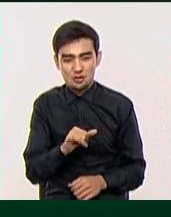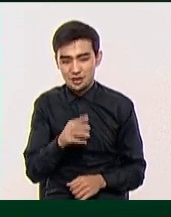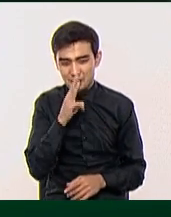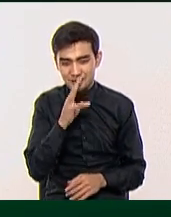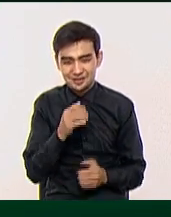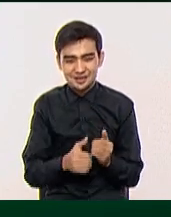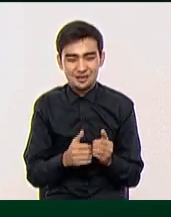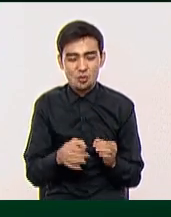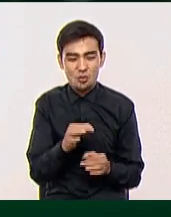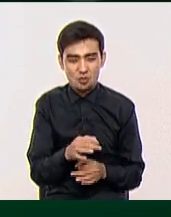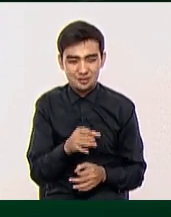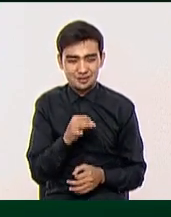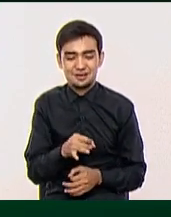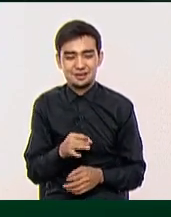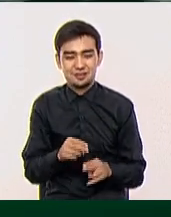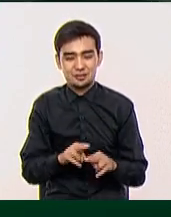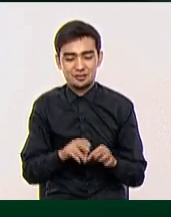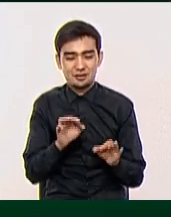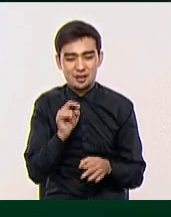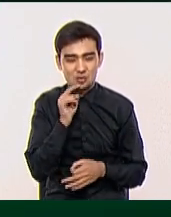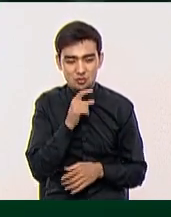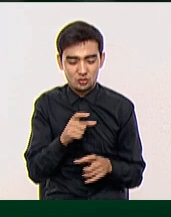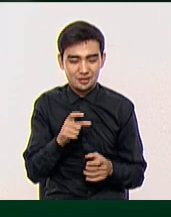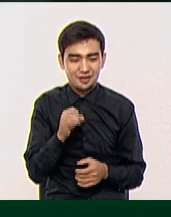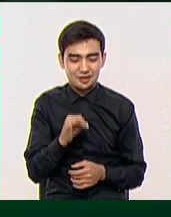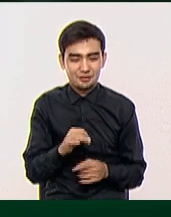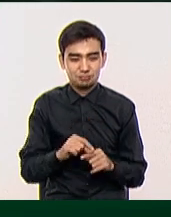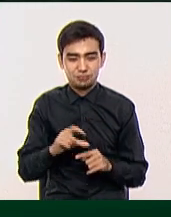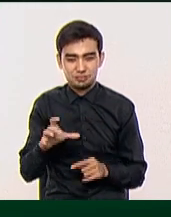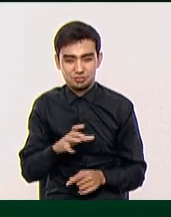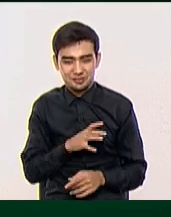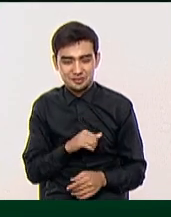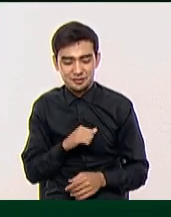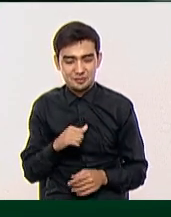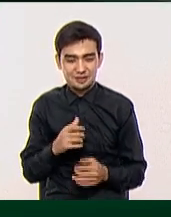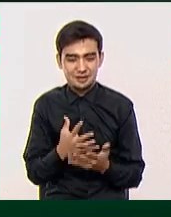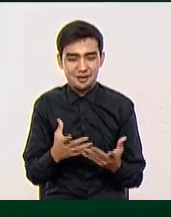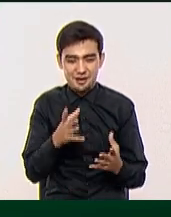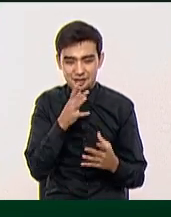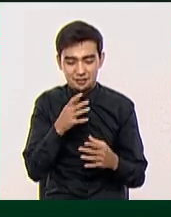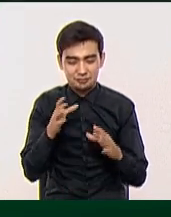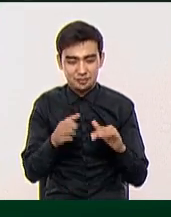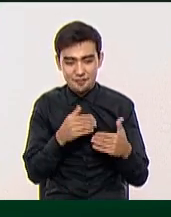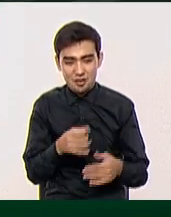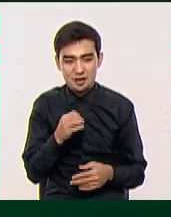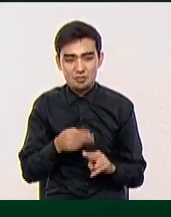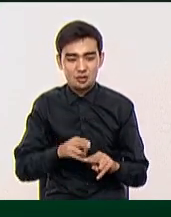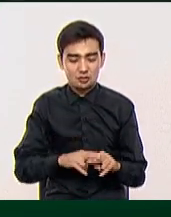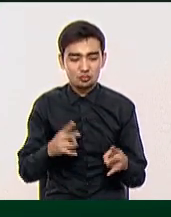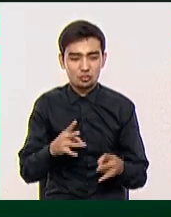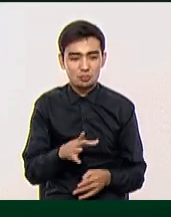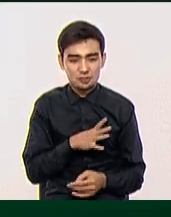заработной платы. Как поясняют экономисты, рост произошел спустя несколько лет и поэтому должен